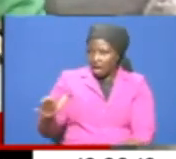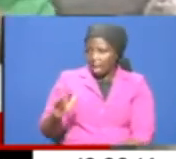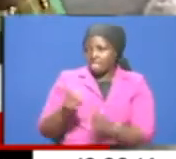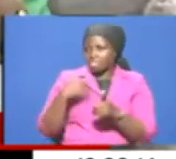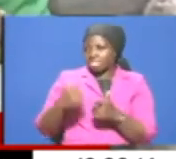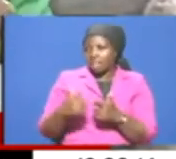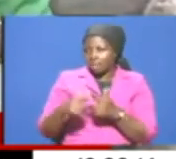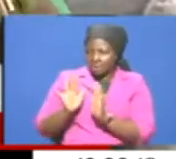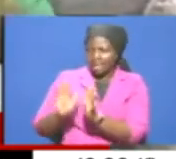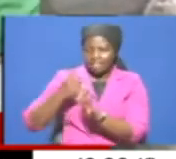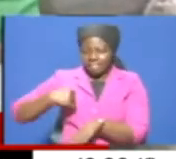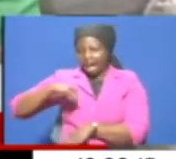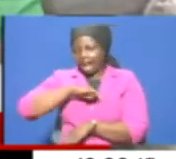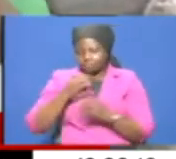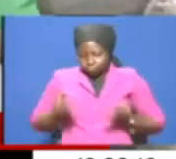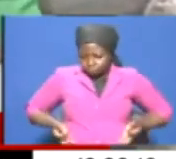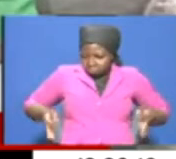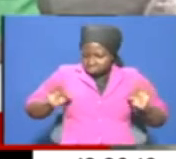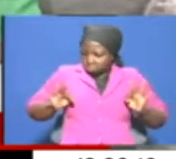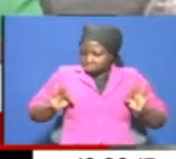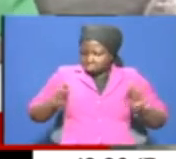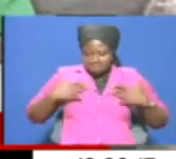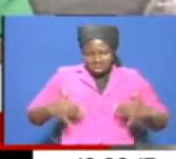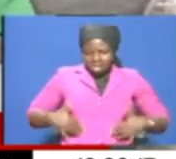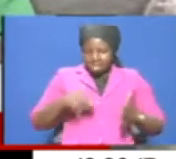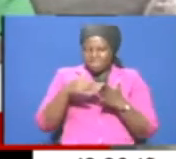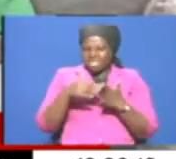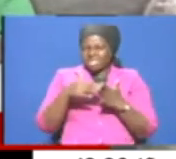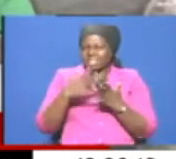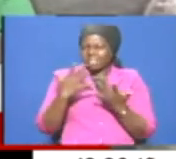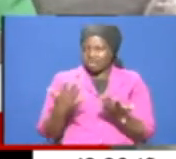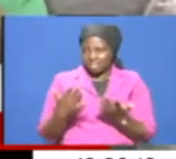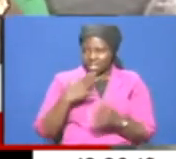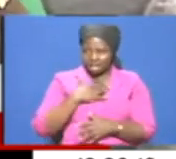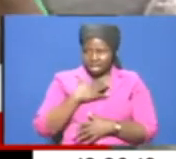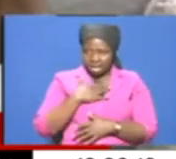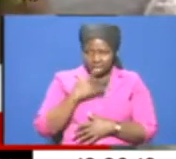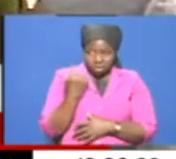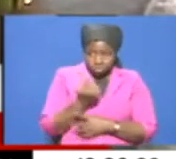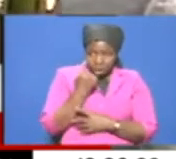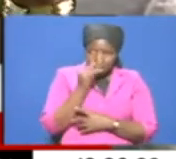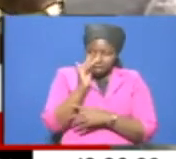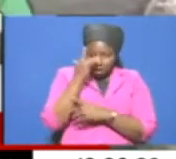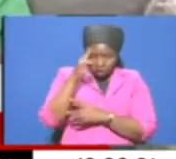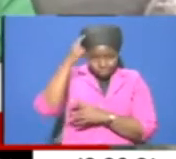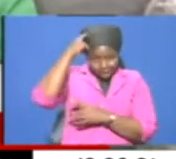tumeparara mifuko mwili. Yangu ni hapa tu change, tusije tukaparara